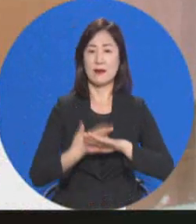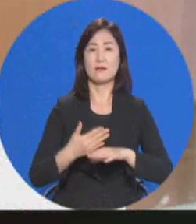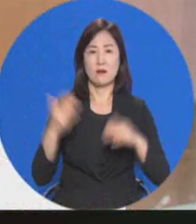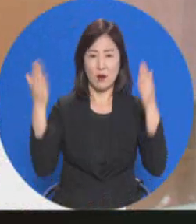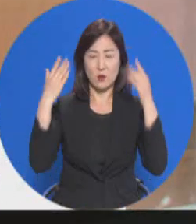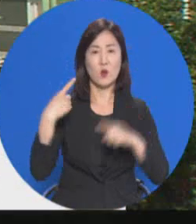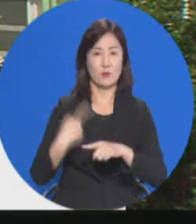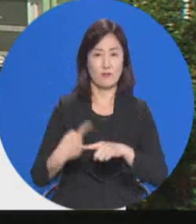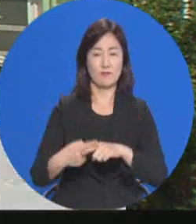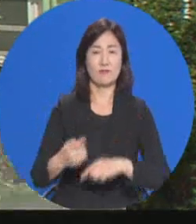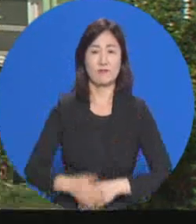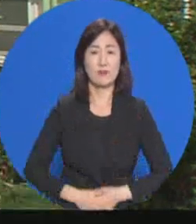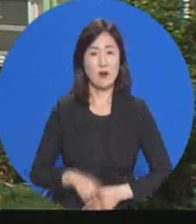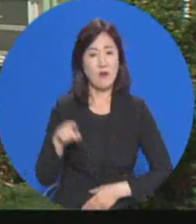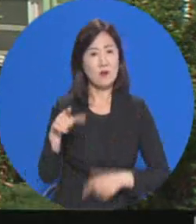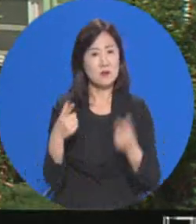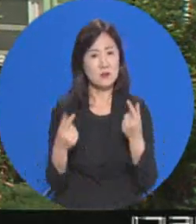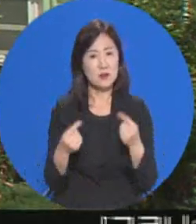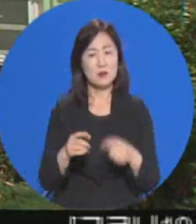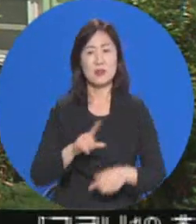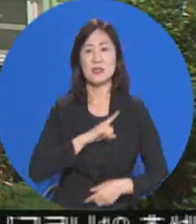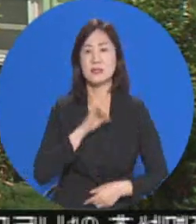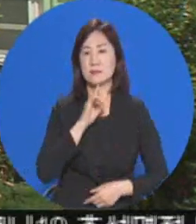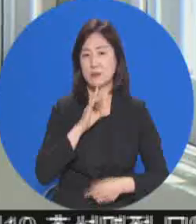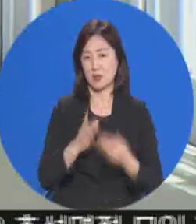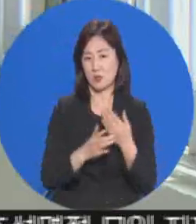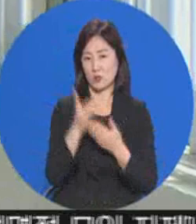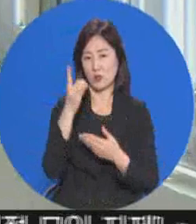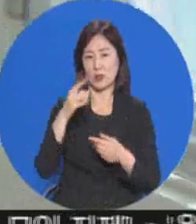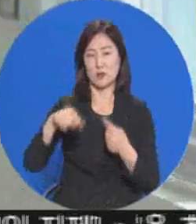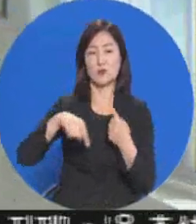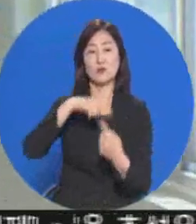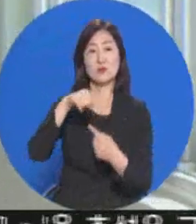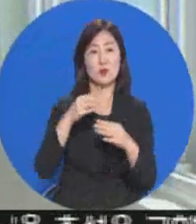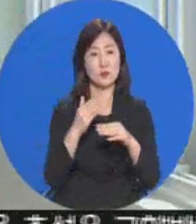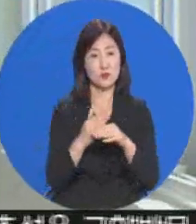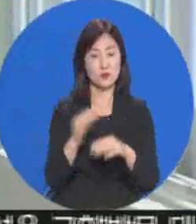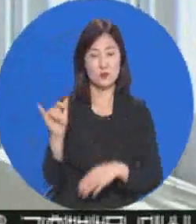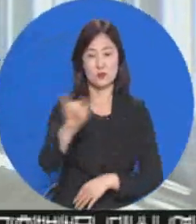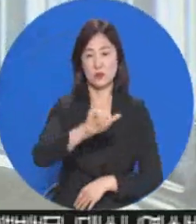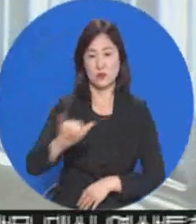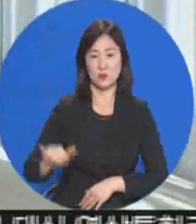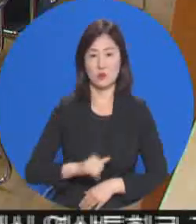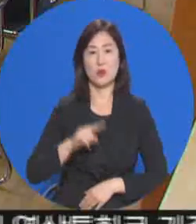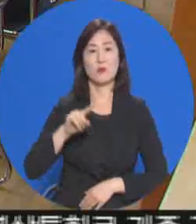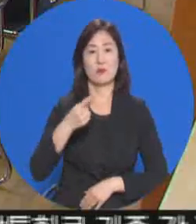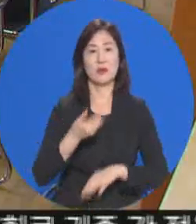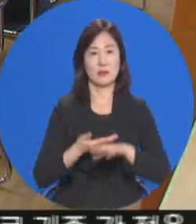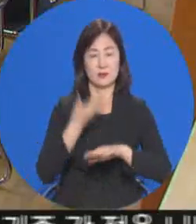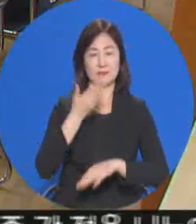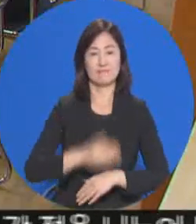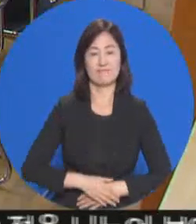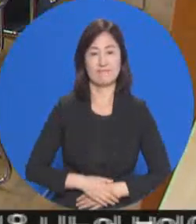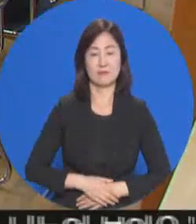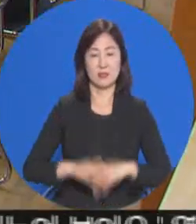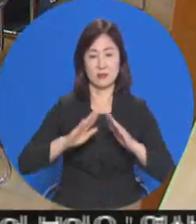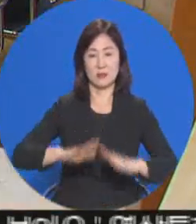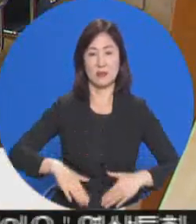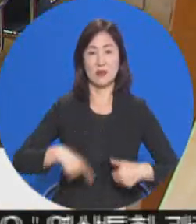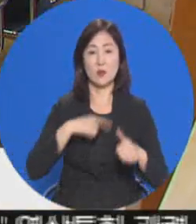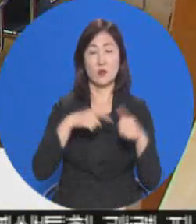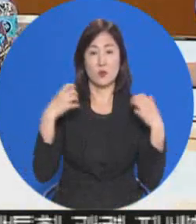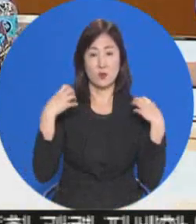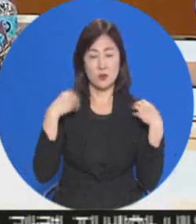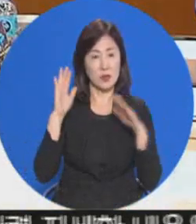있습니다. 이처럼 이름뿐인 통합학교로 운영되고 있는 학교는 전국 100여 교 이상. 전라남도 교육청은 앞으로의